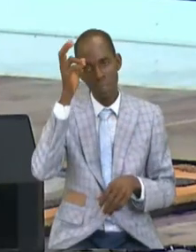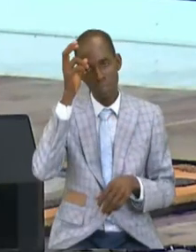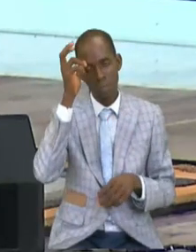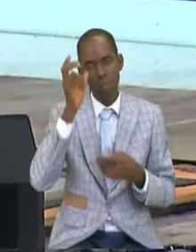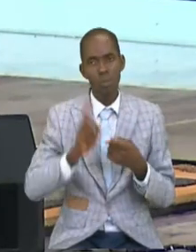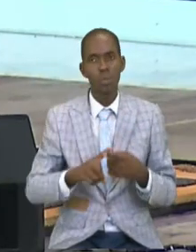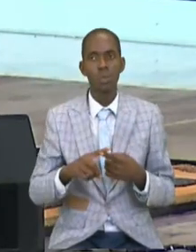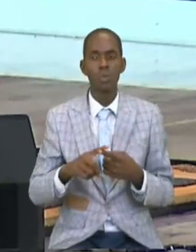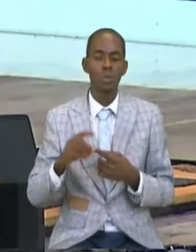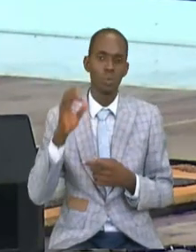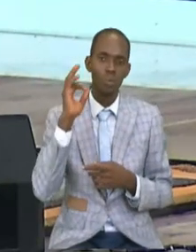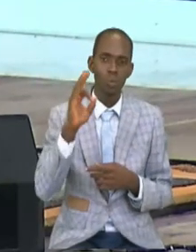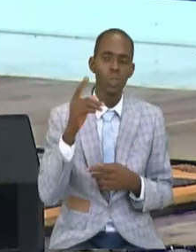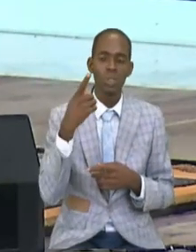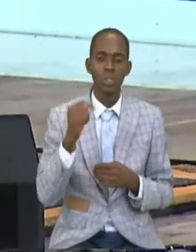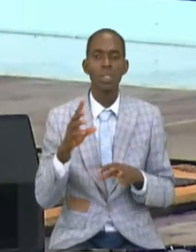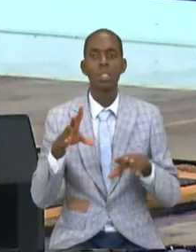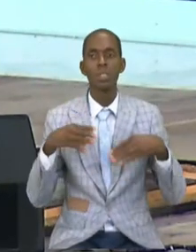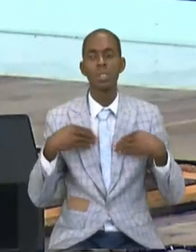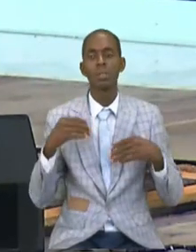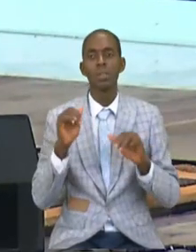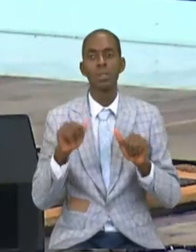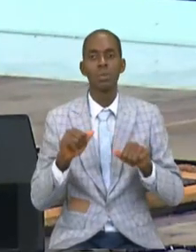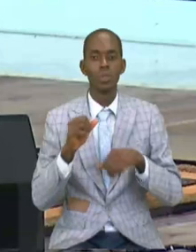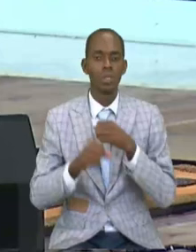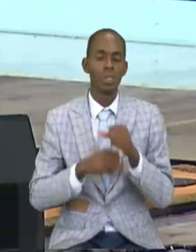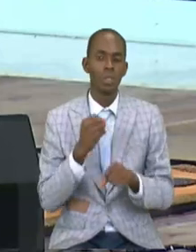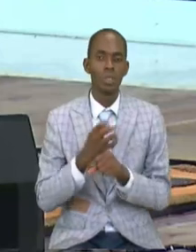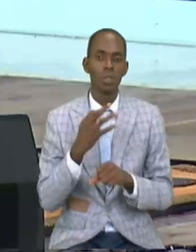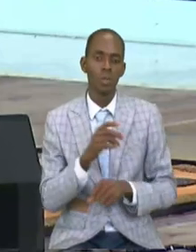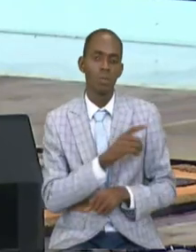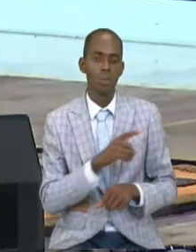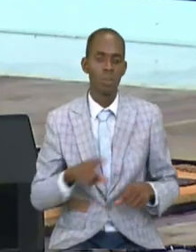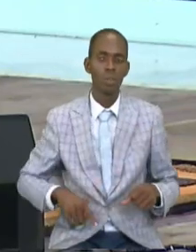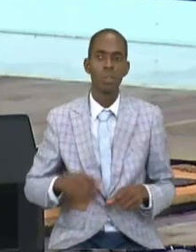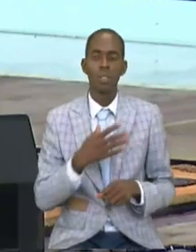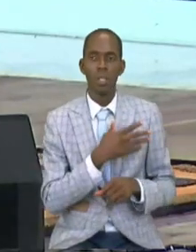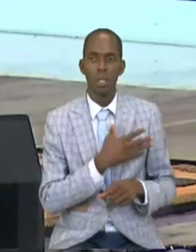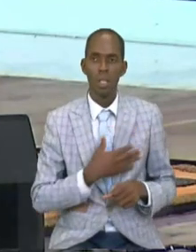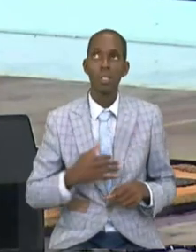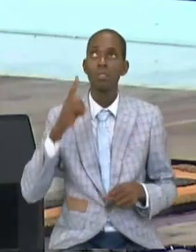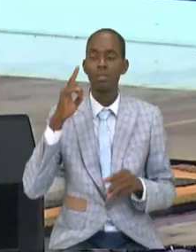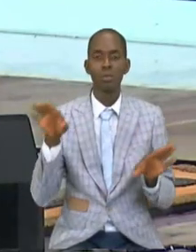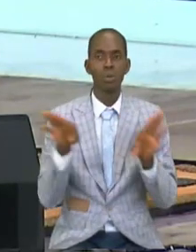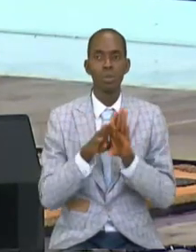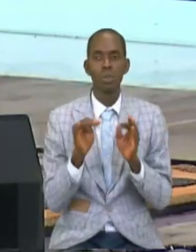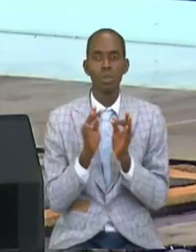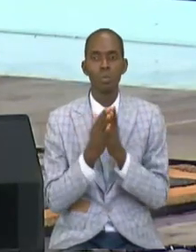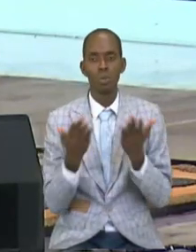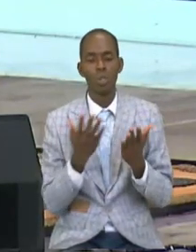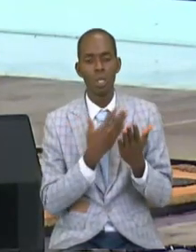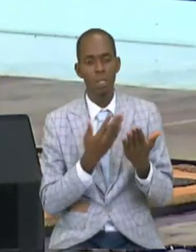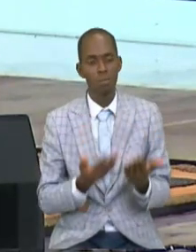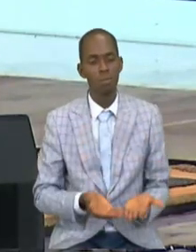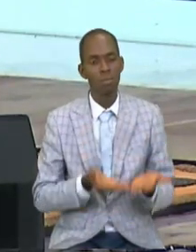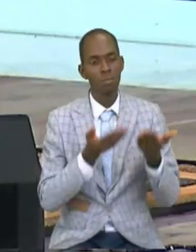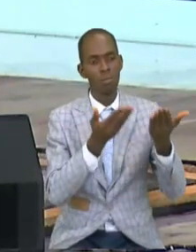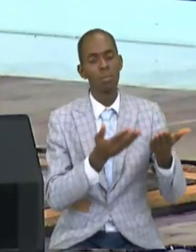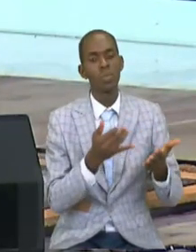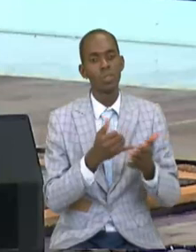diable pour publier une année de grâce du Seigneur. Ensuite, il roula le livre, le